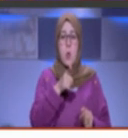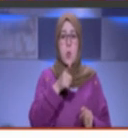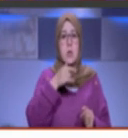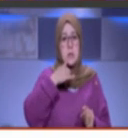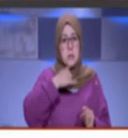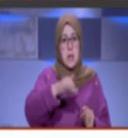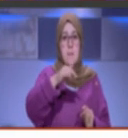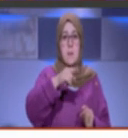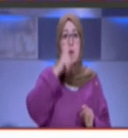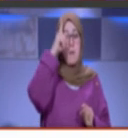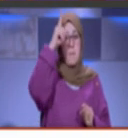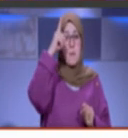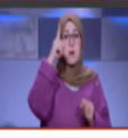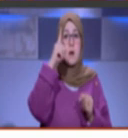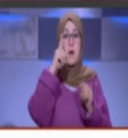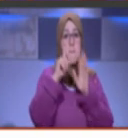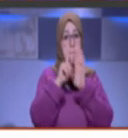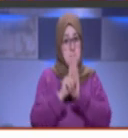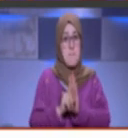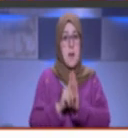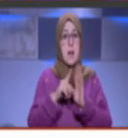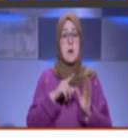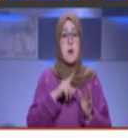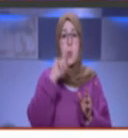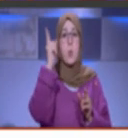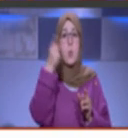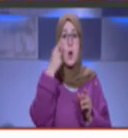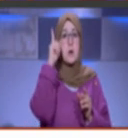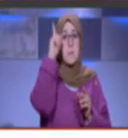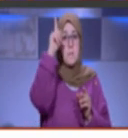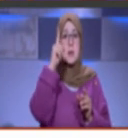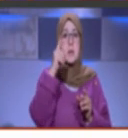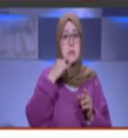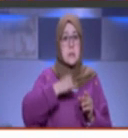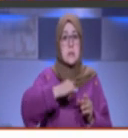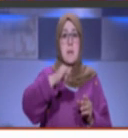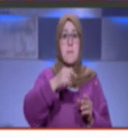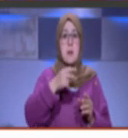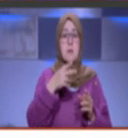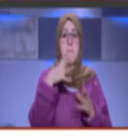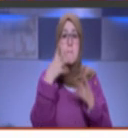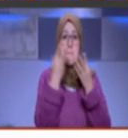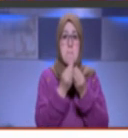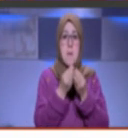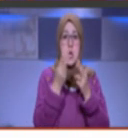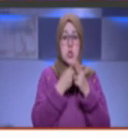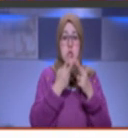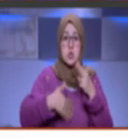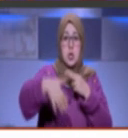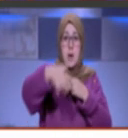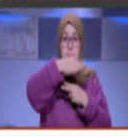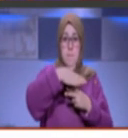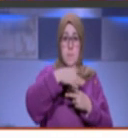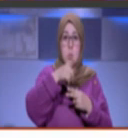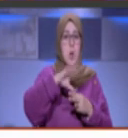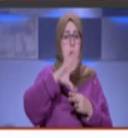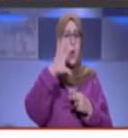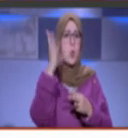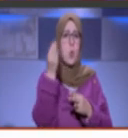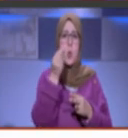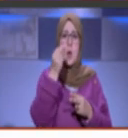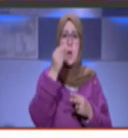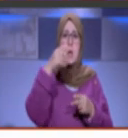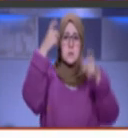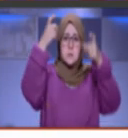ربنا كلنا، ثم إحنا مع بعض، يعني الدولة بكل عناصرها،